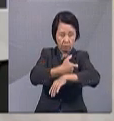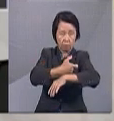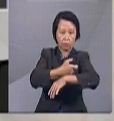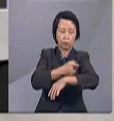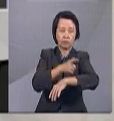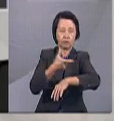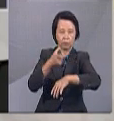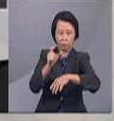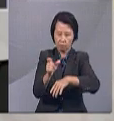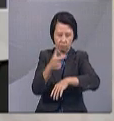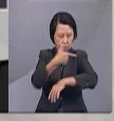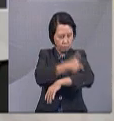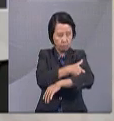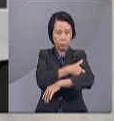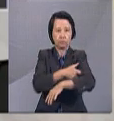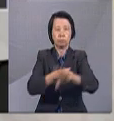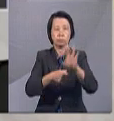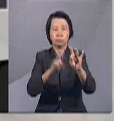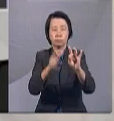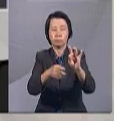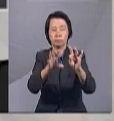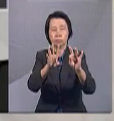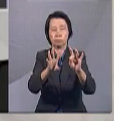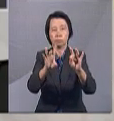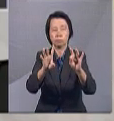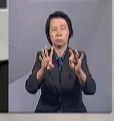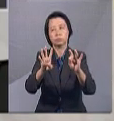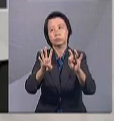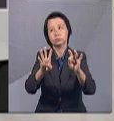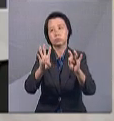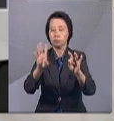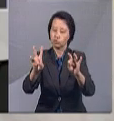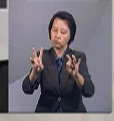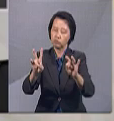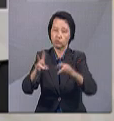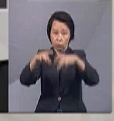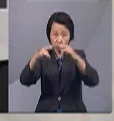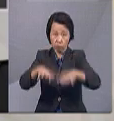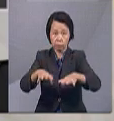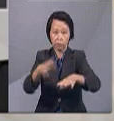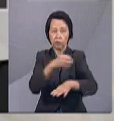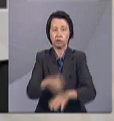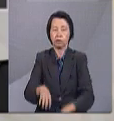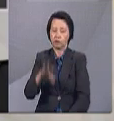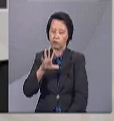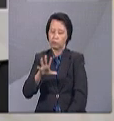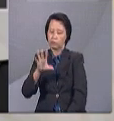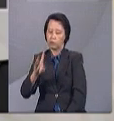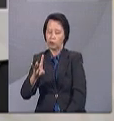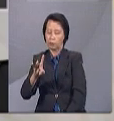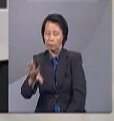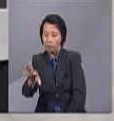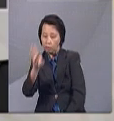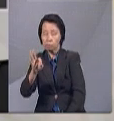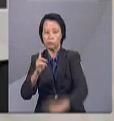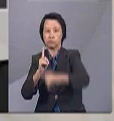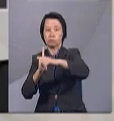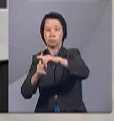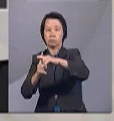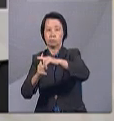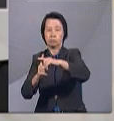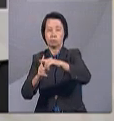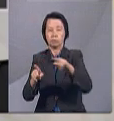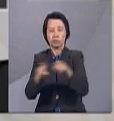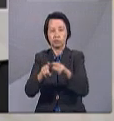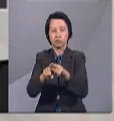ini adalah 8427 hujan telah dijalankan dan 50 8uj Andi tren positif yaitu